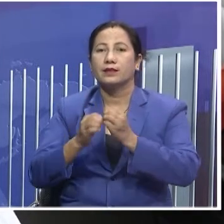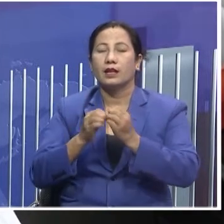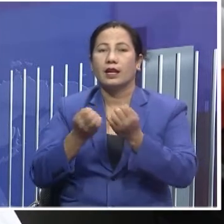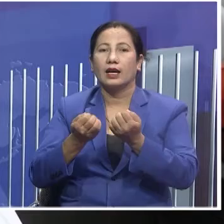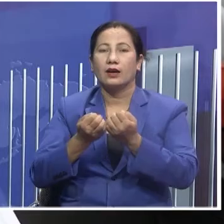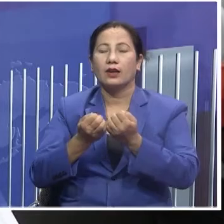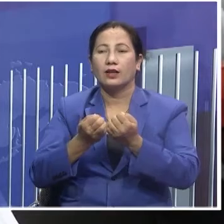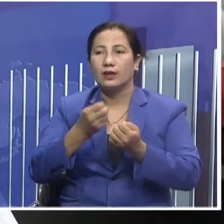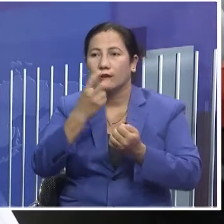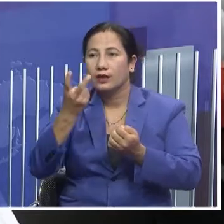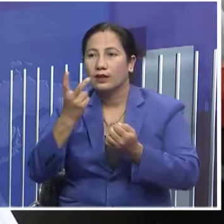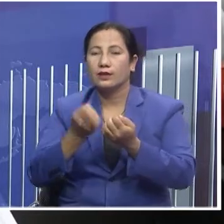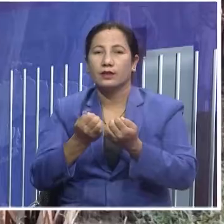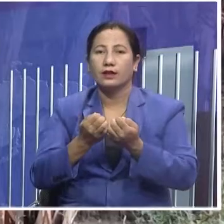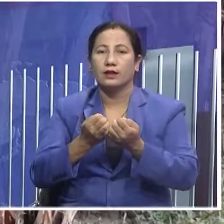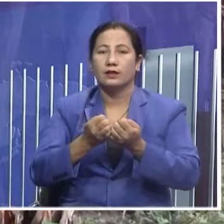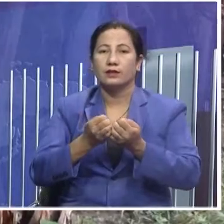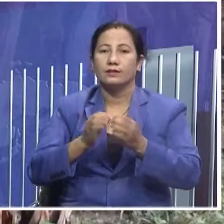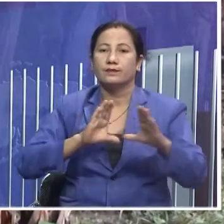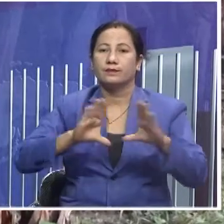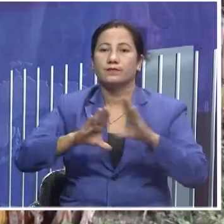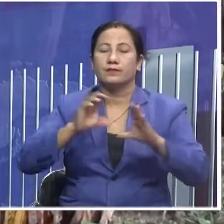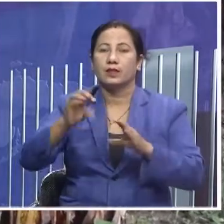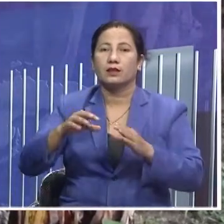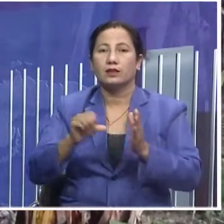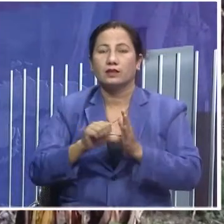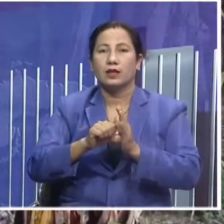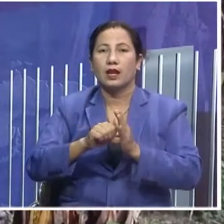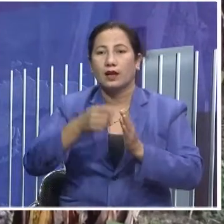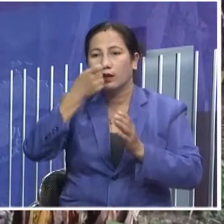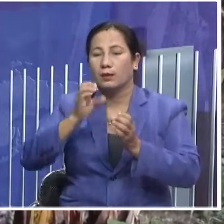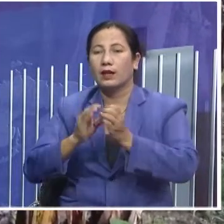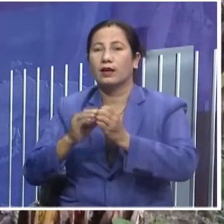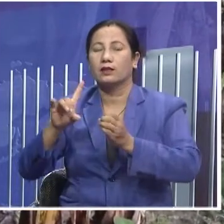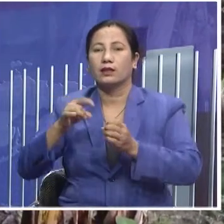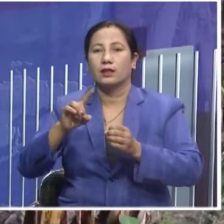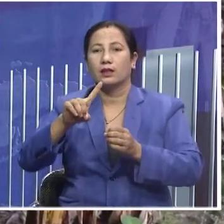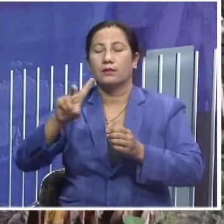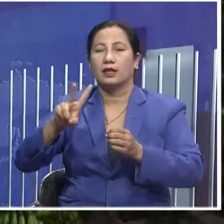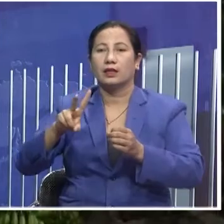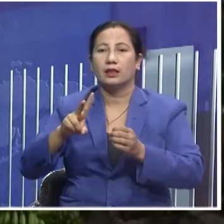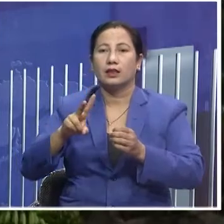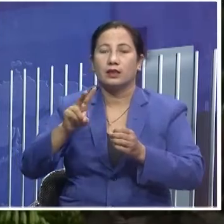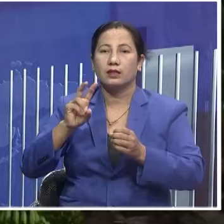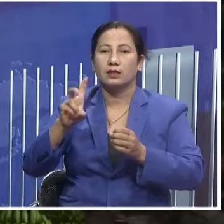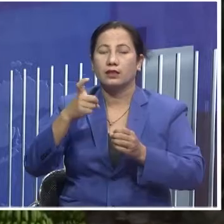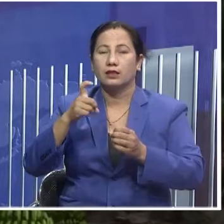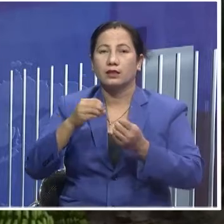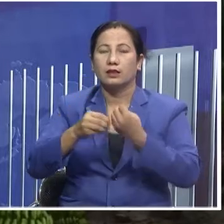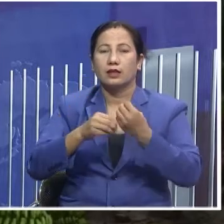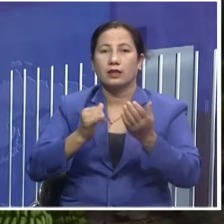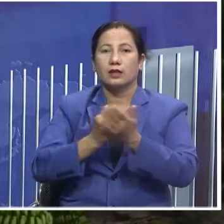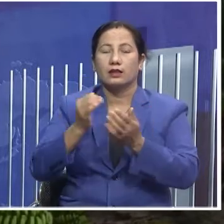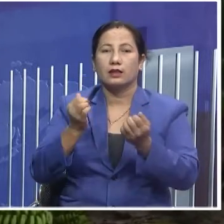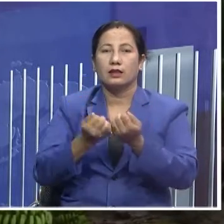गरेर निगरानी गर्ने गरी चाहिँ निर्देशन दिए। जिल्लाको सुस्ता र प्रतापपुर गाउँपालिकाका झन्डै 1200 किसानले केरा खेती गर्दै आएका छन्। केरा